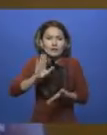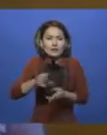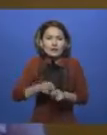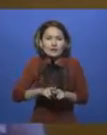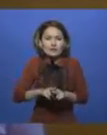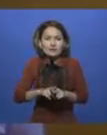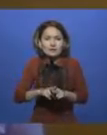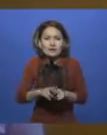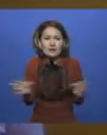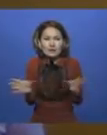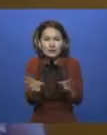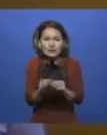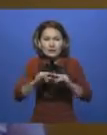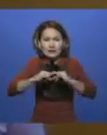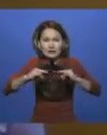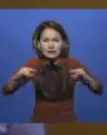түйіп шай ішпеппіз.